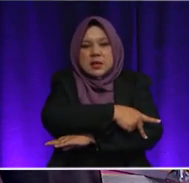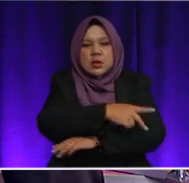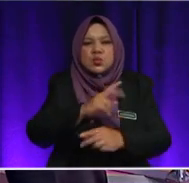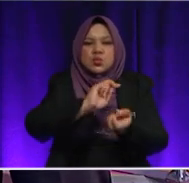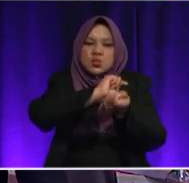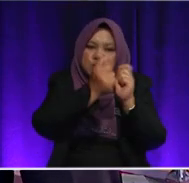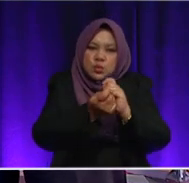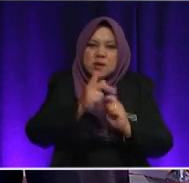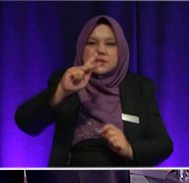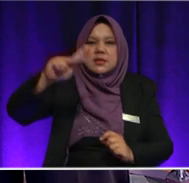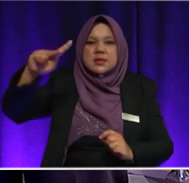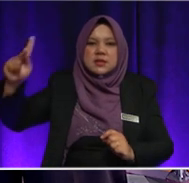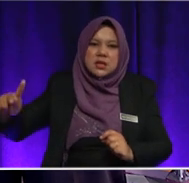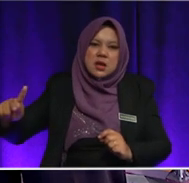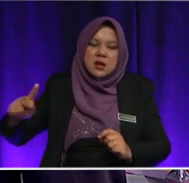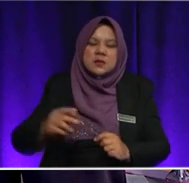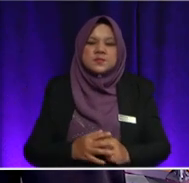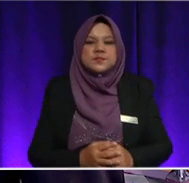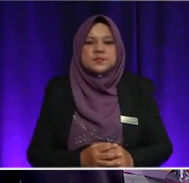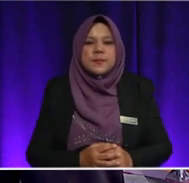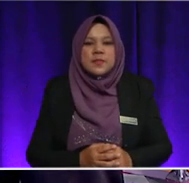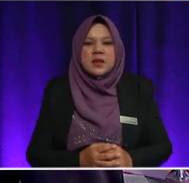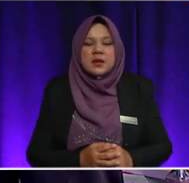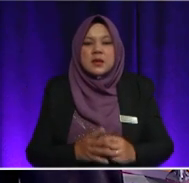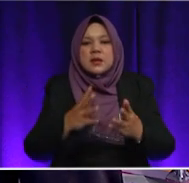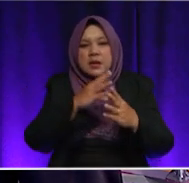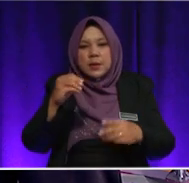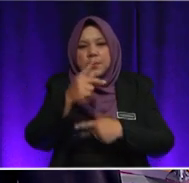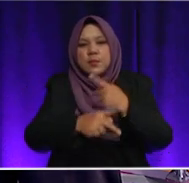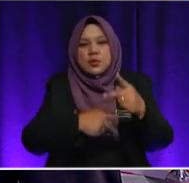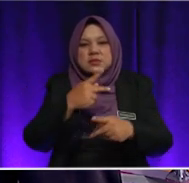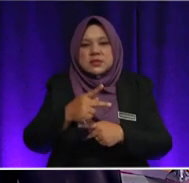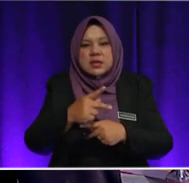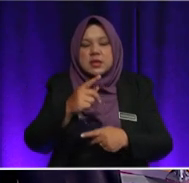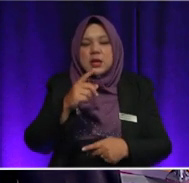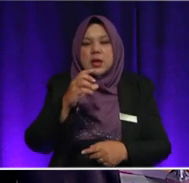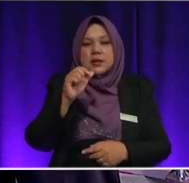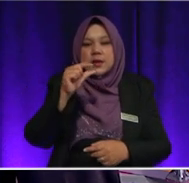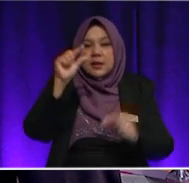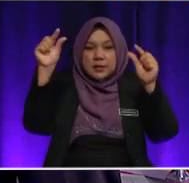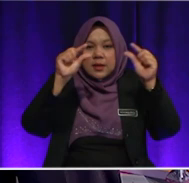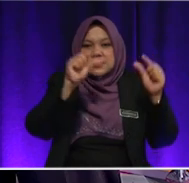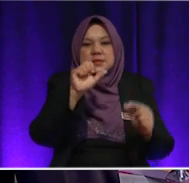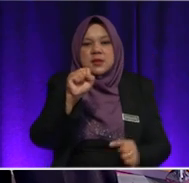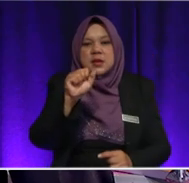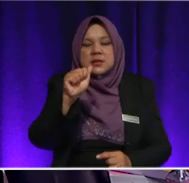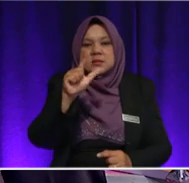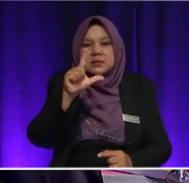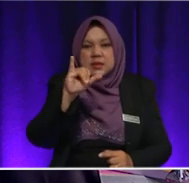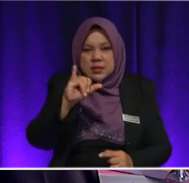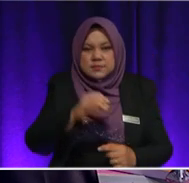dengan pembinaan energi penapisan minyak dan pemrosesan gas kembali kalau dulu guys